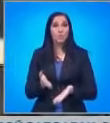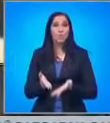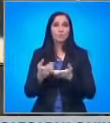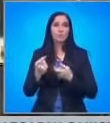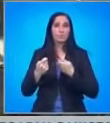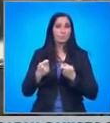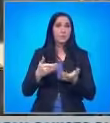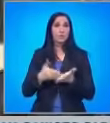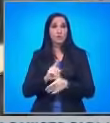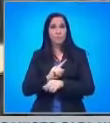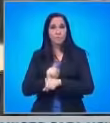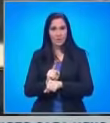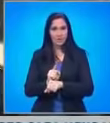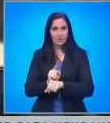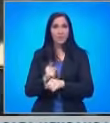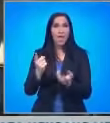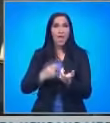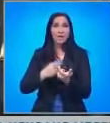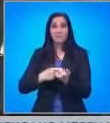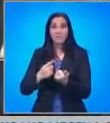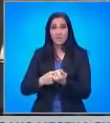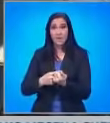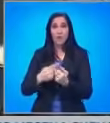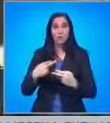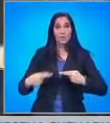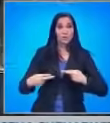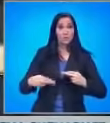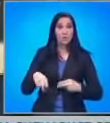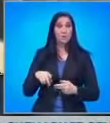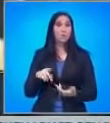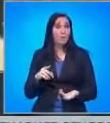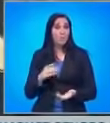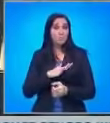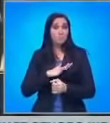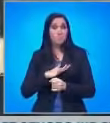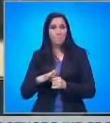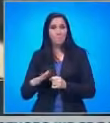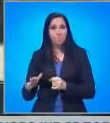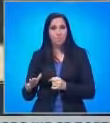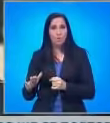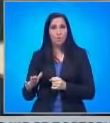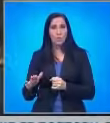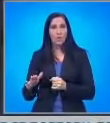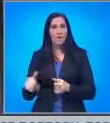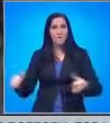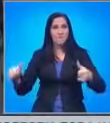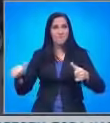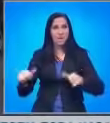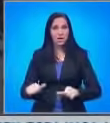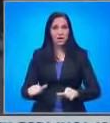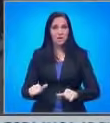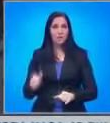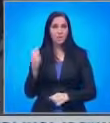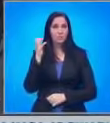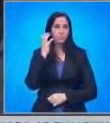за бизнеса, защото в момента всеки един от ресторантите, който е напълно фалирал.